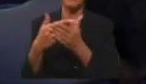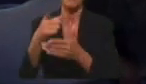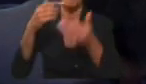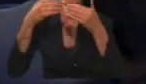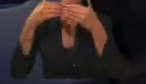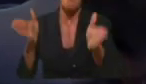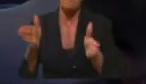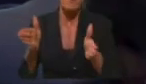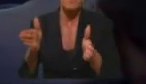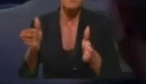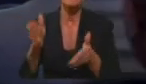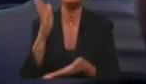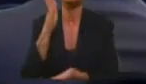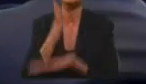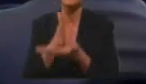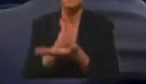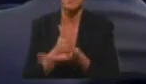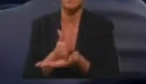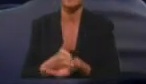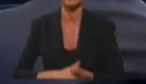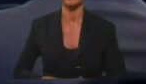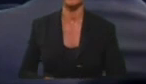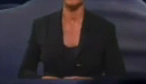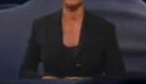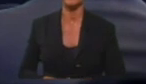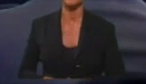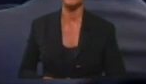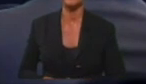otwarcie pomaga.